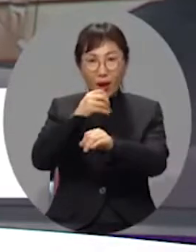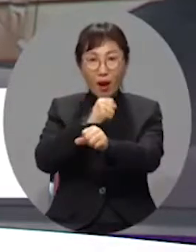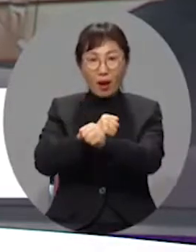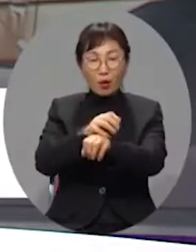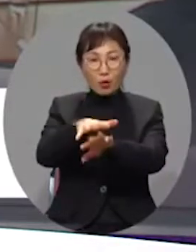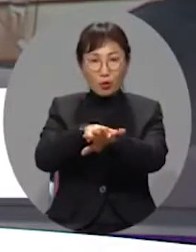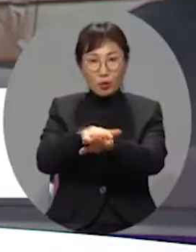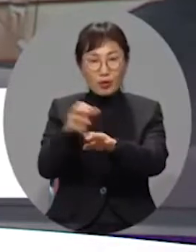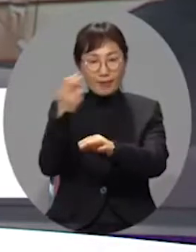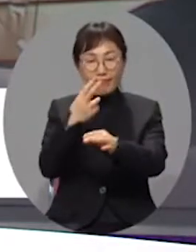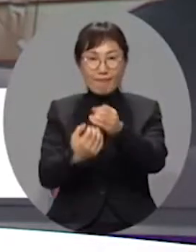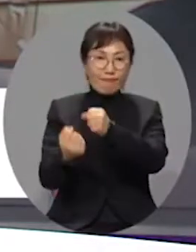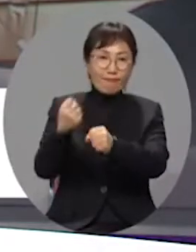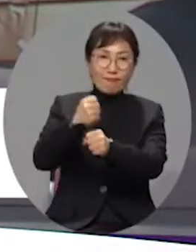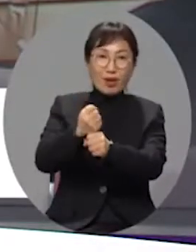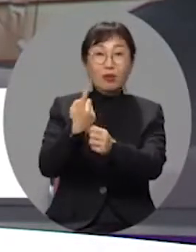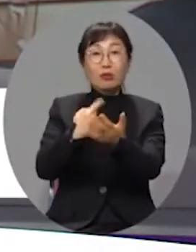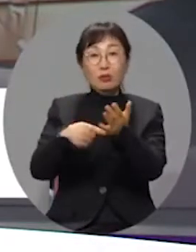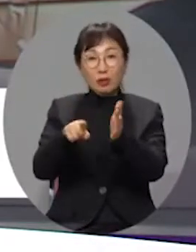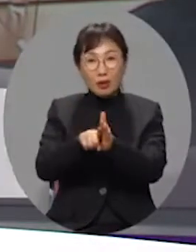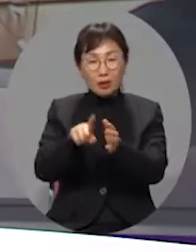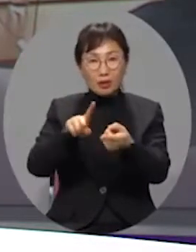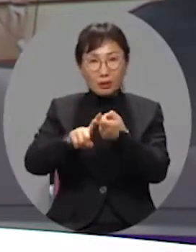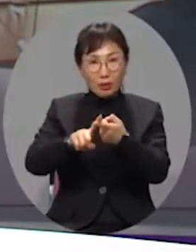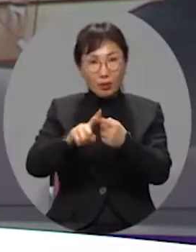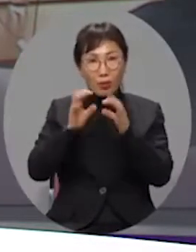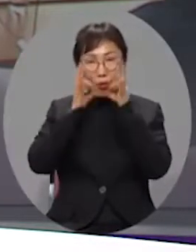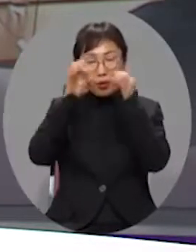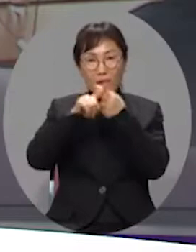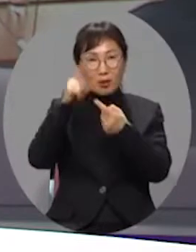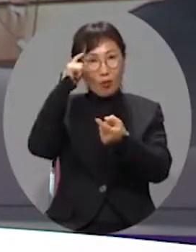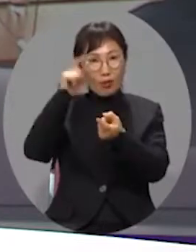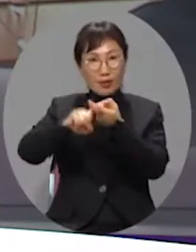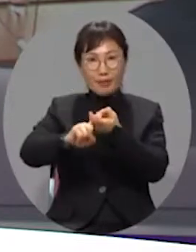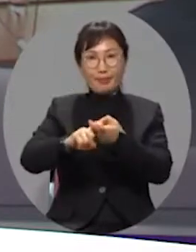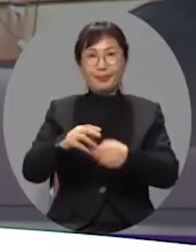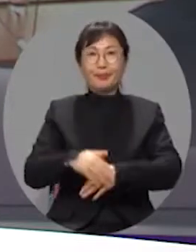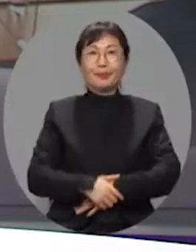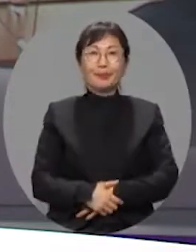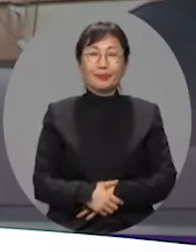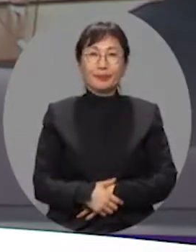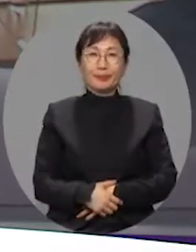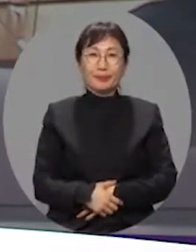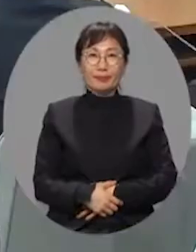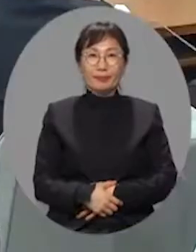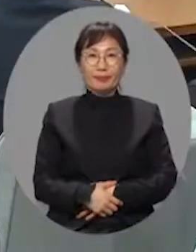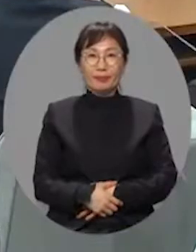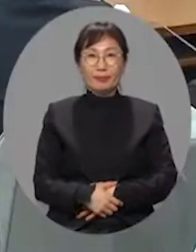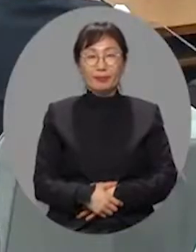조직 재건 여부에 관심이 모아지고 있습니다. 정태후 기자입니다.